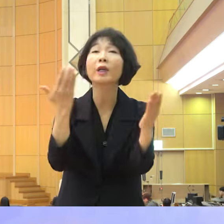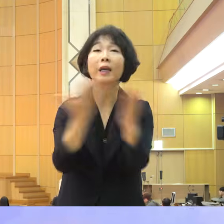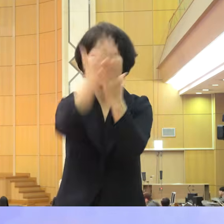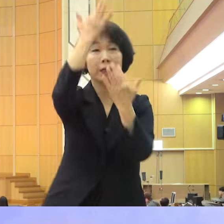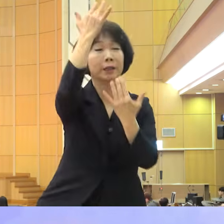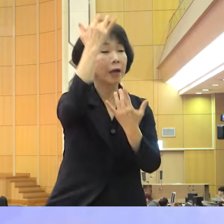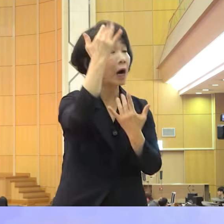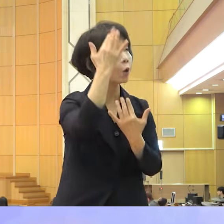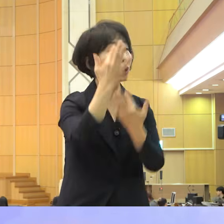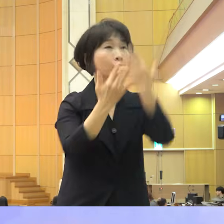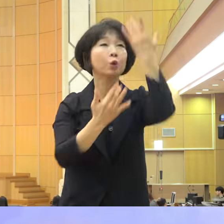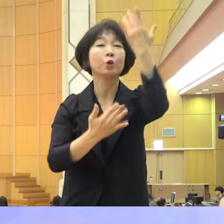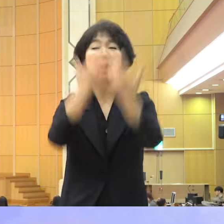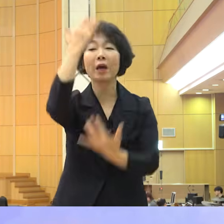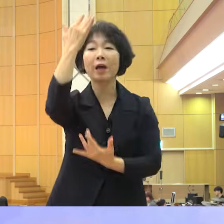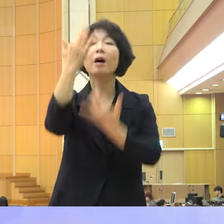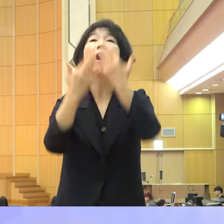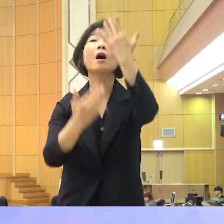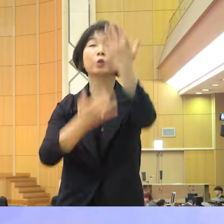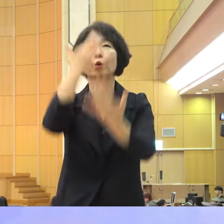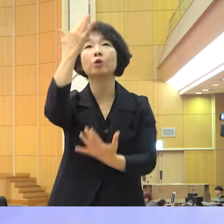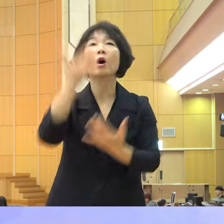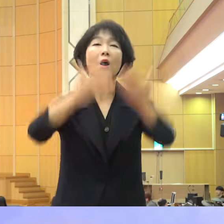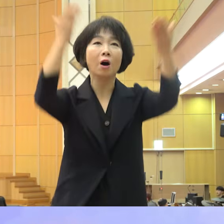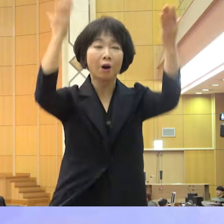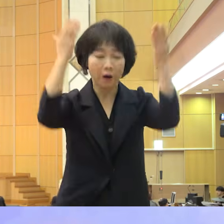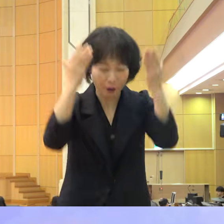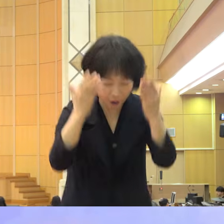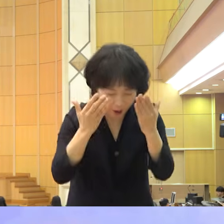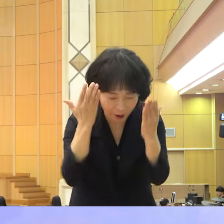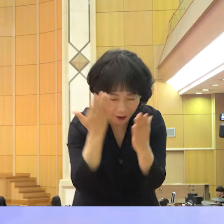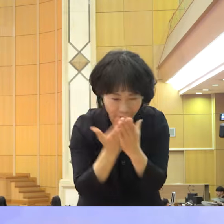불행의 불길 타오르게